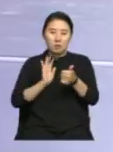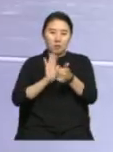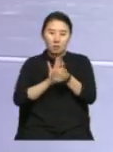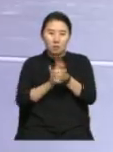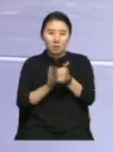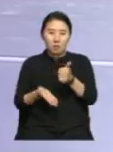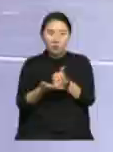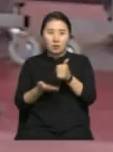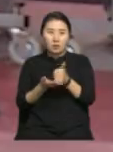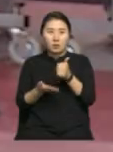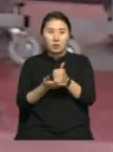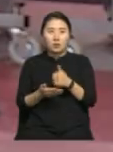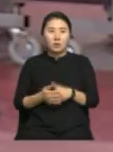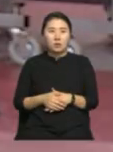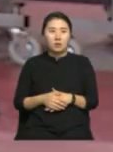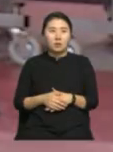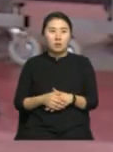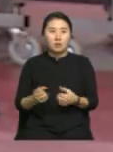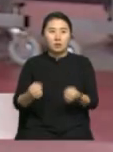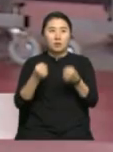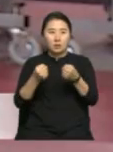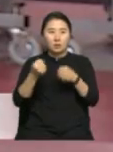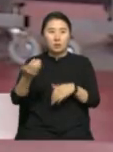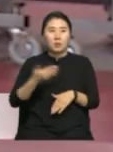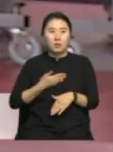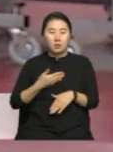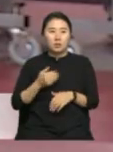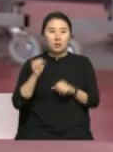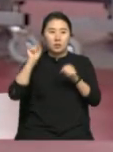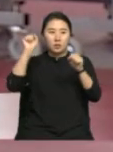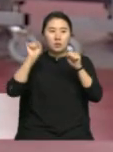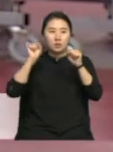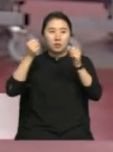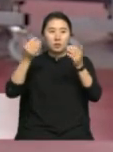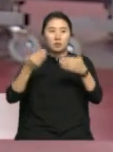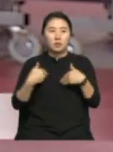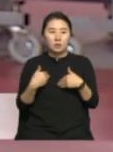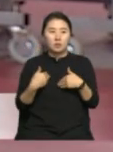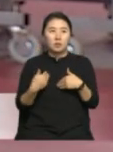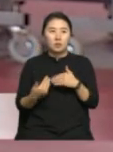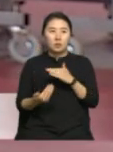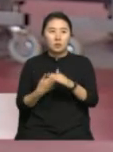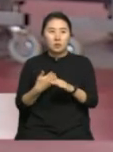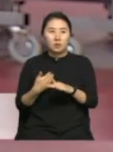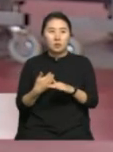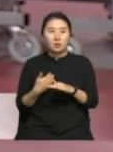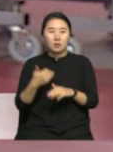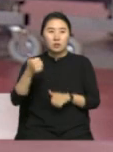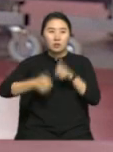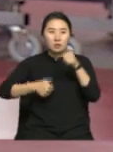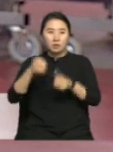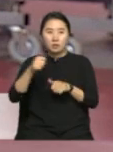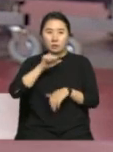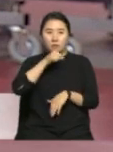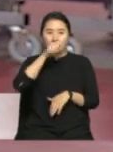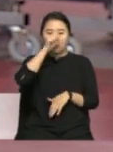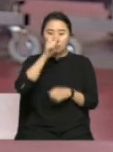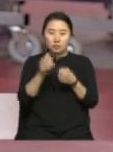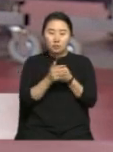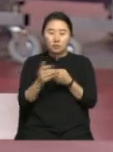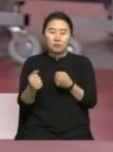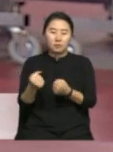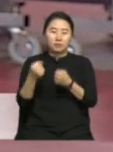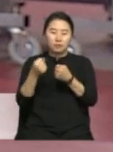보답입니다. 쉬면은 확실히 힘은 나더라고요. 위에서 응원해 주시니까. 이 전시합 때또 성적도 좋았기 때문에 그